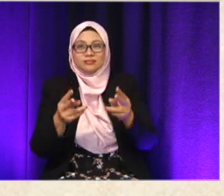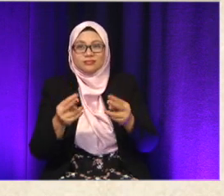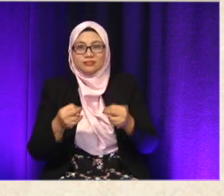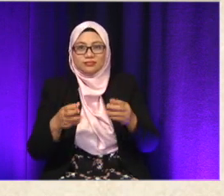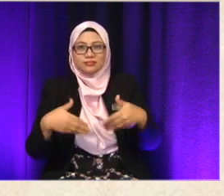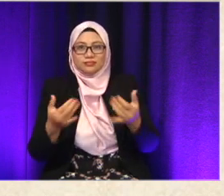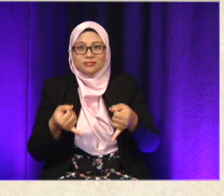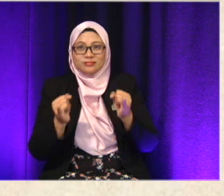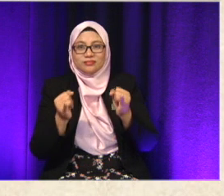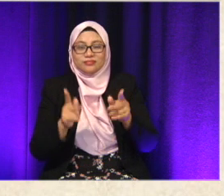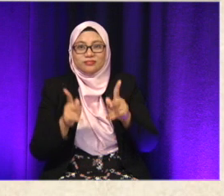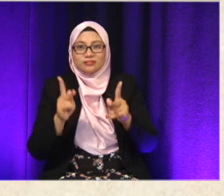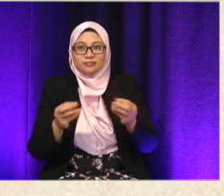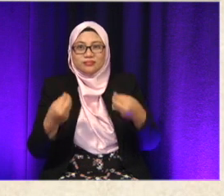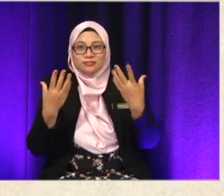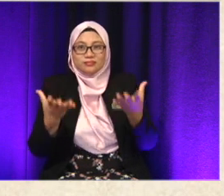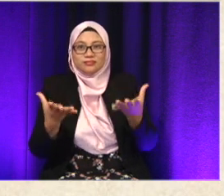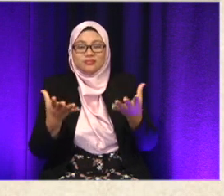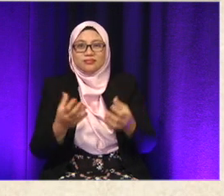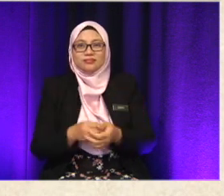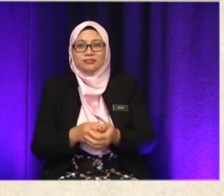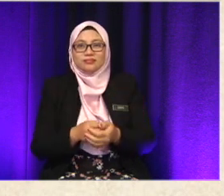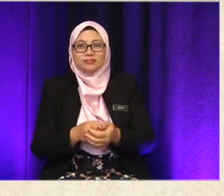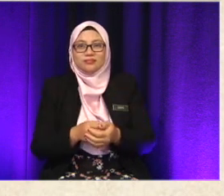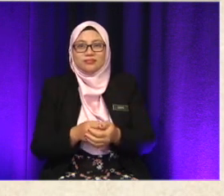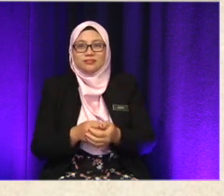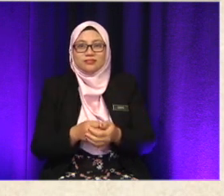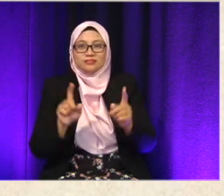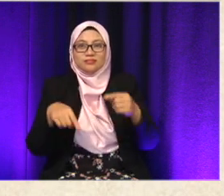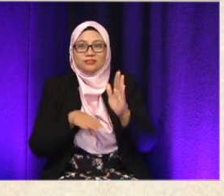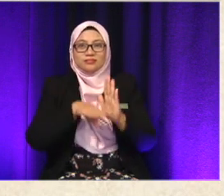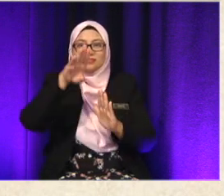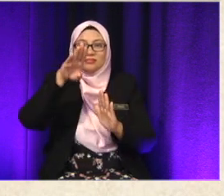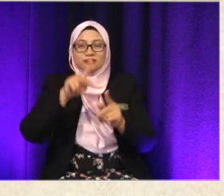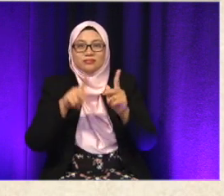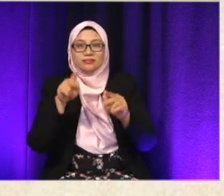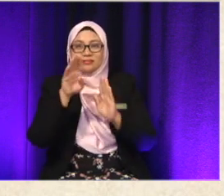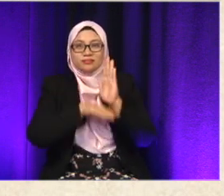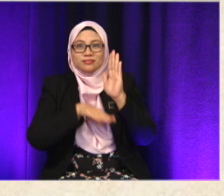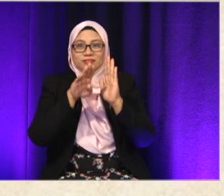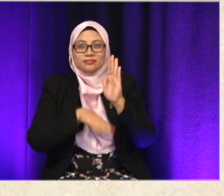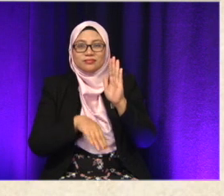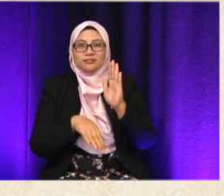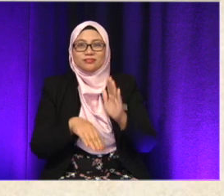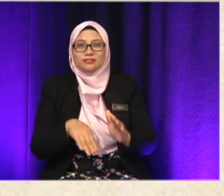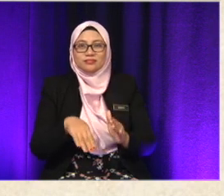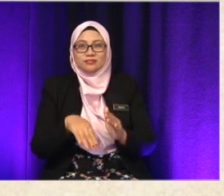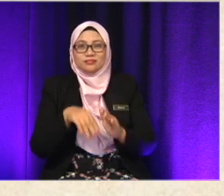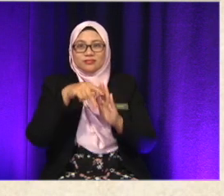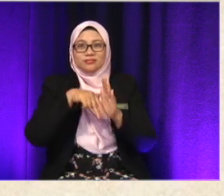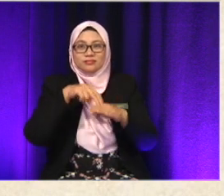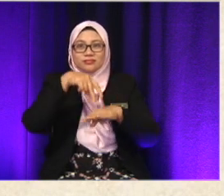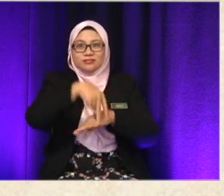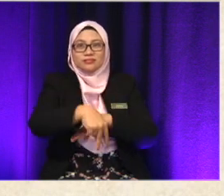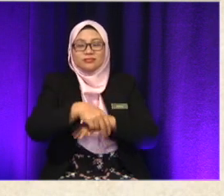bagi dia banyak, kita laraskan naik ke atas lah. Banyaklah. Kalau kita nak kurangkan dia, kita kurang ke bawah. Okey. Kedua-dua injak ni main